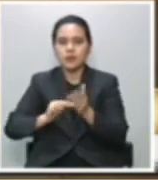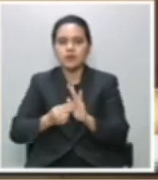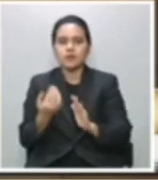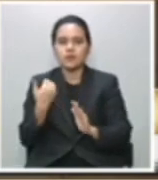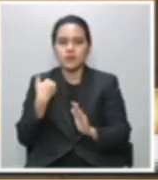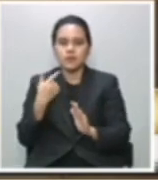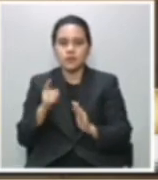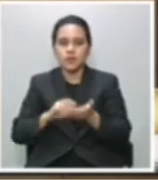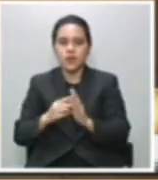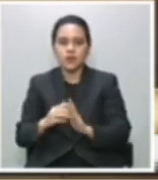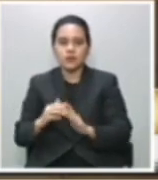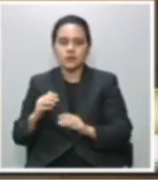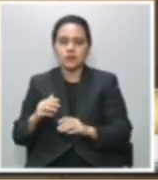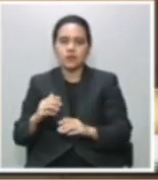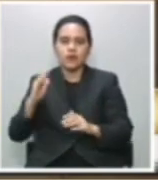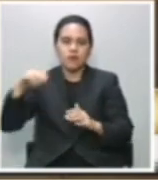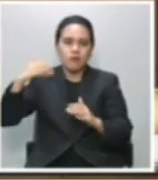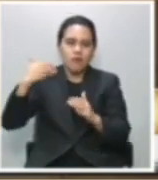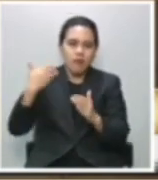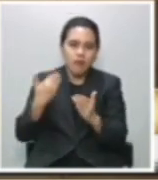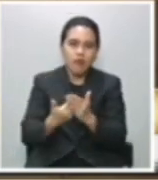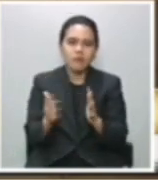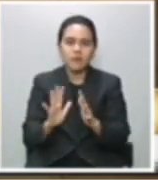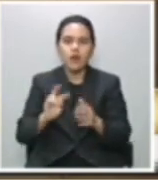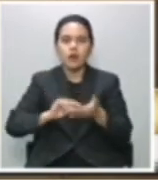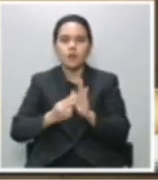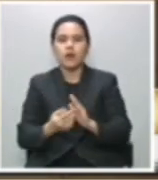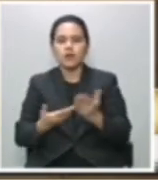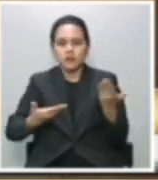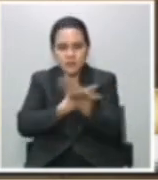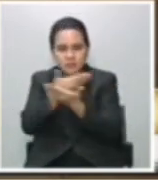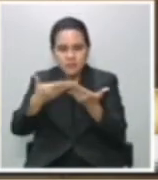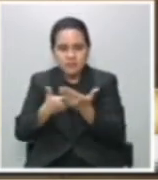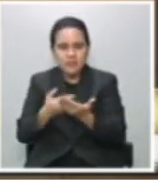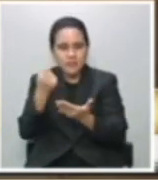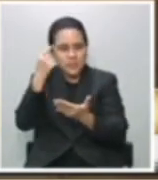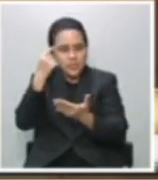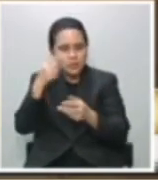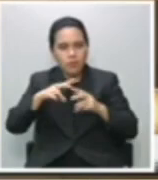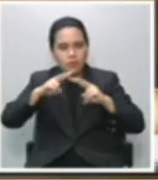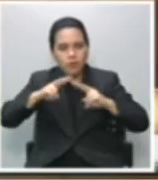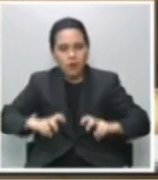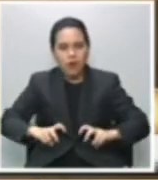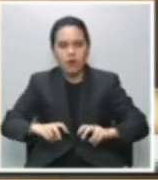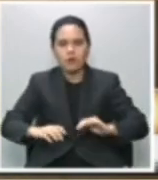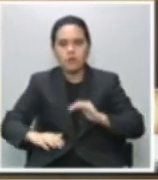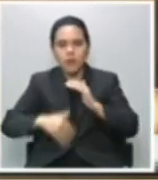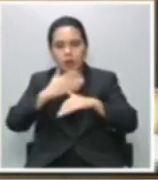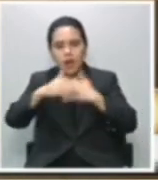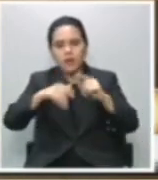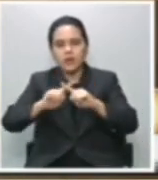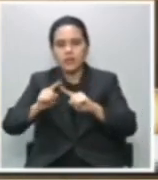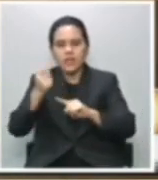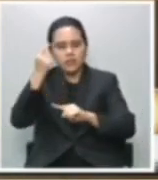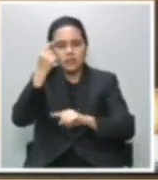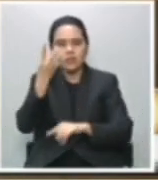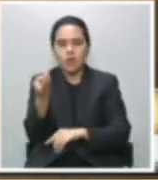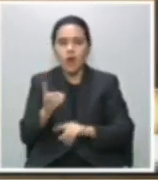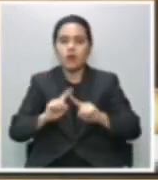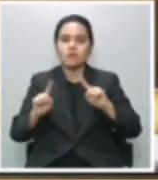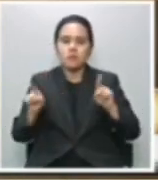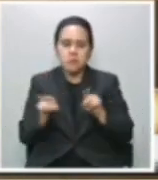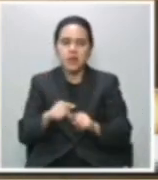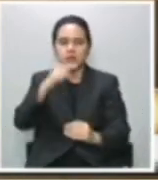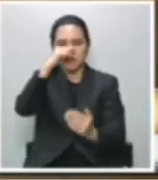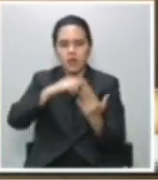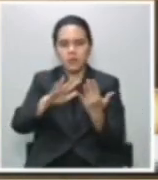อนเป็นภารกิจที่สามารถที่จะไปใช้ดุลพินิจทำหรือจะไปทำแผนงานโครงการเพื่อพัฒนาเนี่ยมันก็จะน้อยเหมือนกับประเทศไทยเ